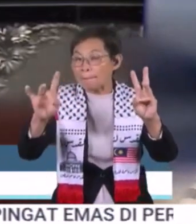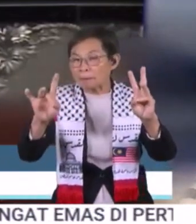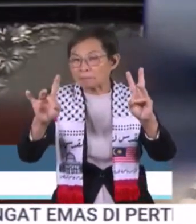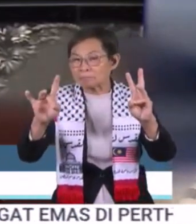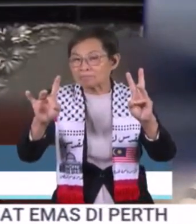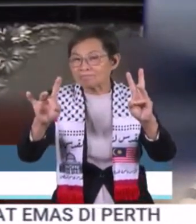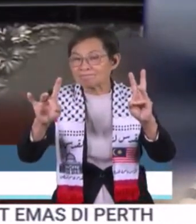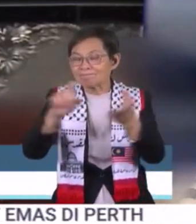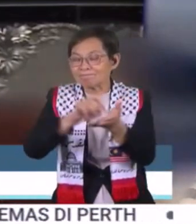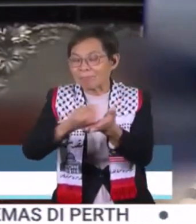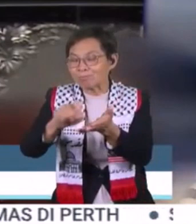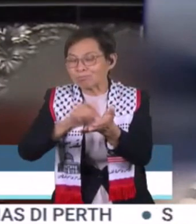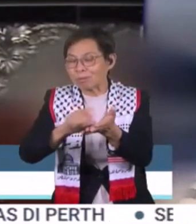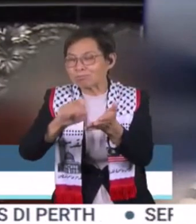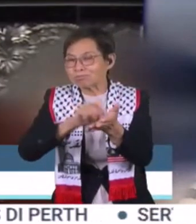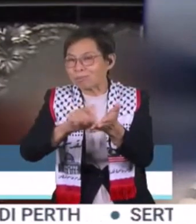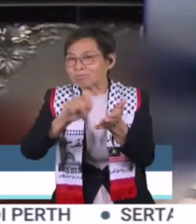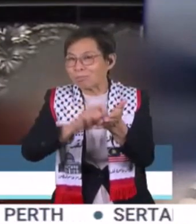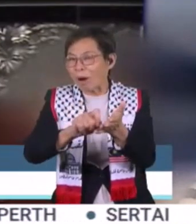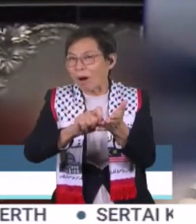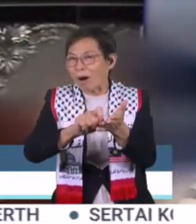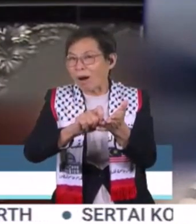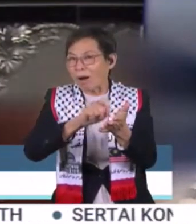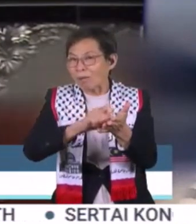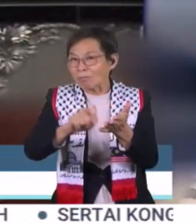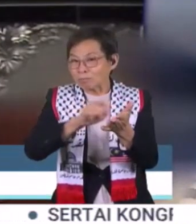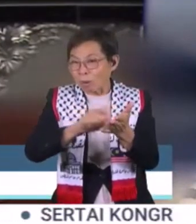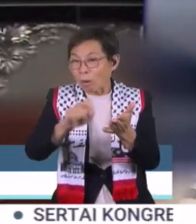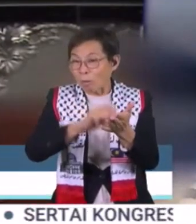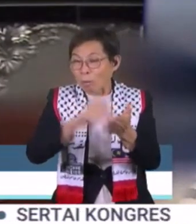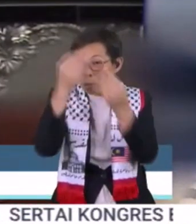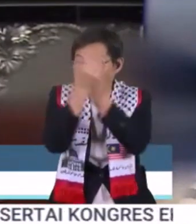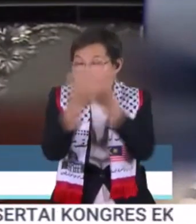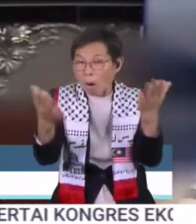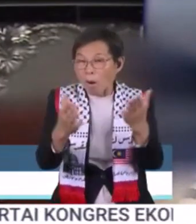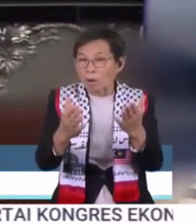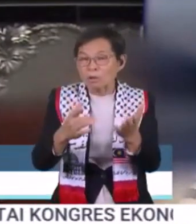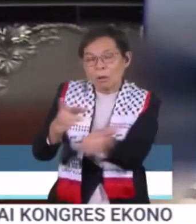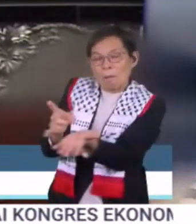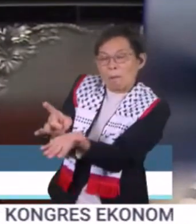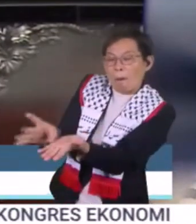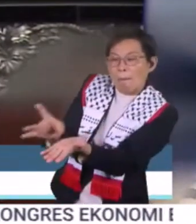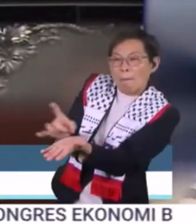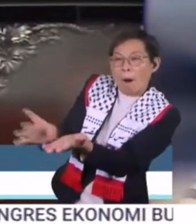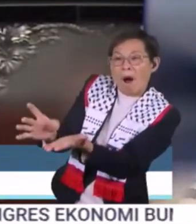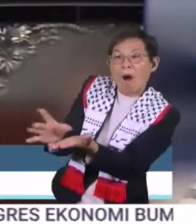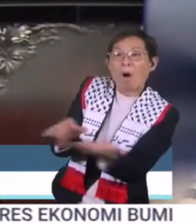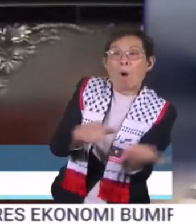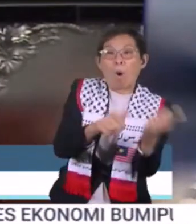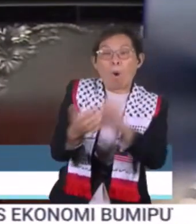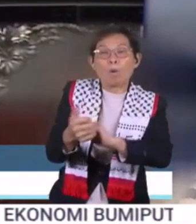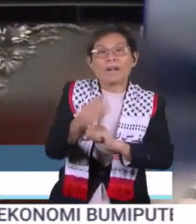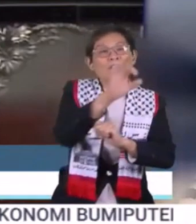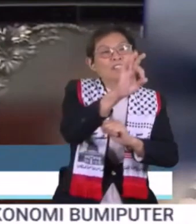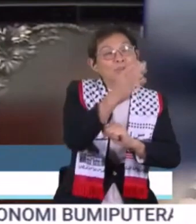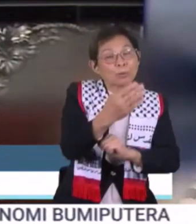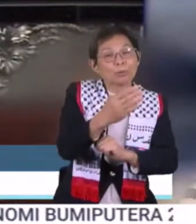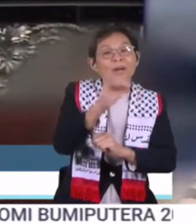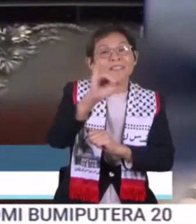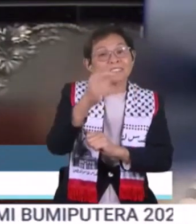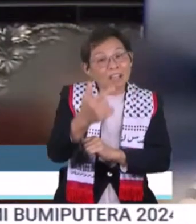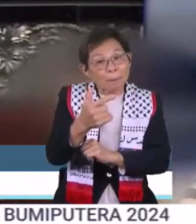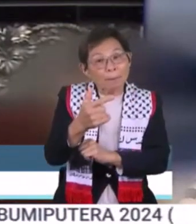6,168 kandungan yang berunsur disinformasi telah diturunkan oleh penyedia platform. MCMC